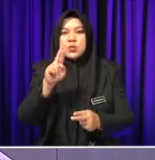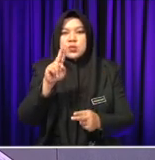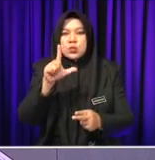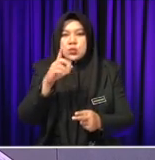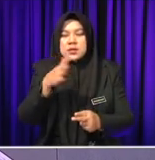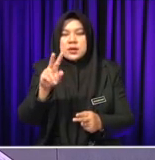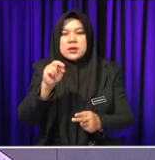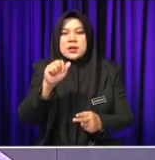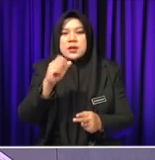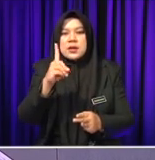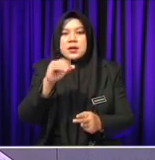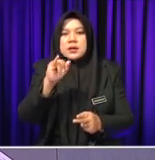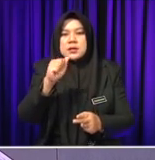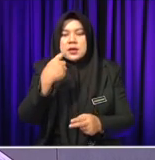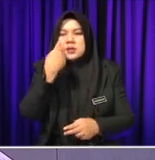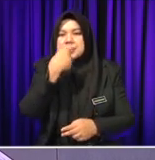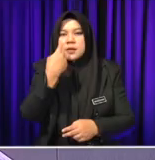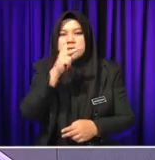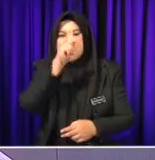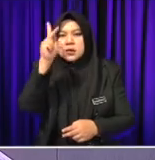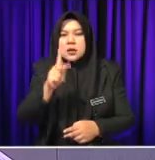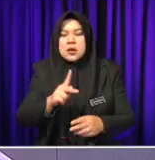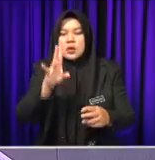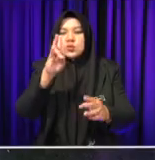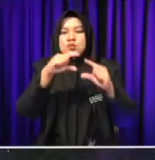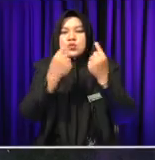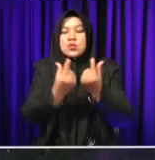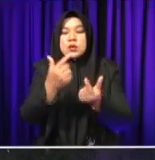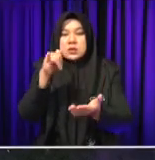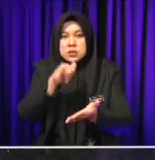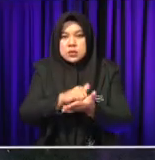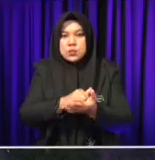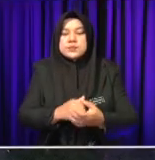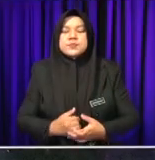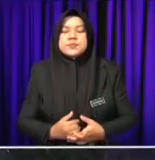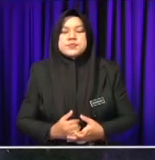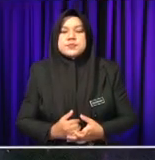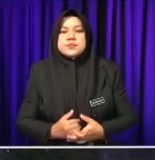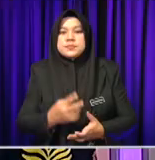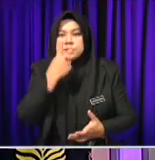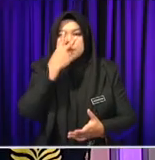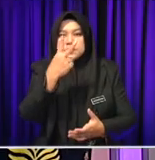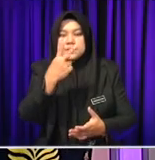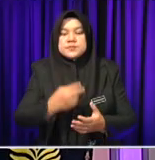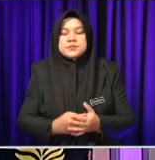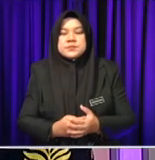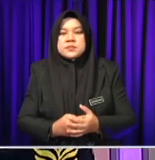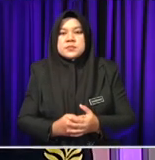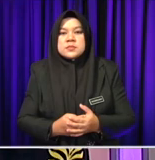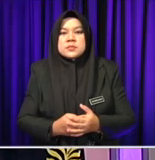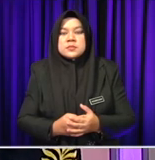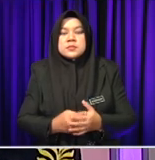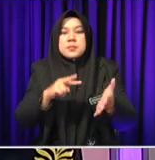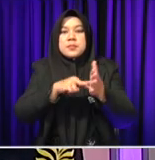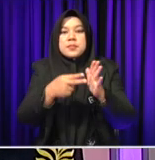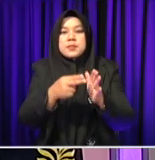Ustazah Siapakah Tujuh golongan tersebut silakan Baiklah terima kasih Hakim kita akan lihat pada kali ini iaitu